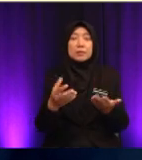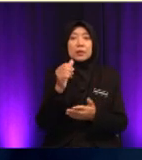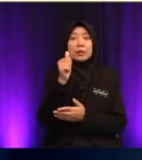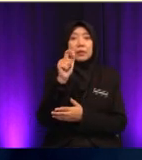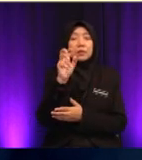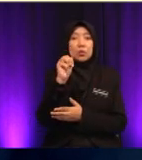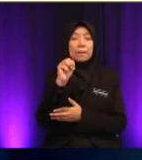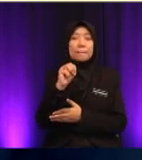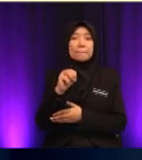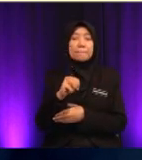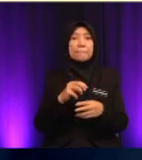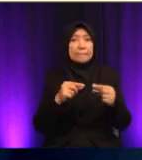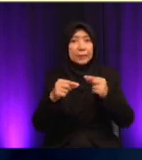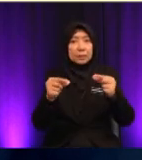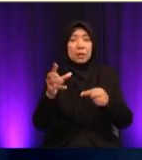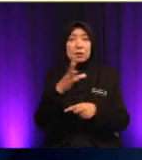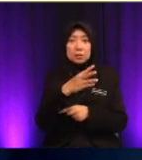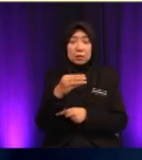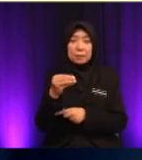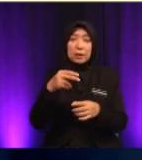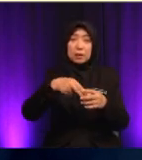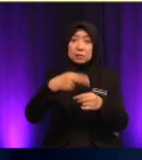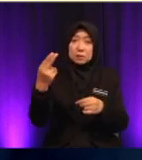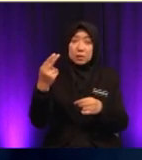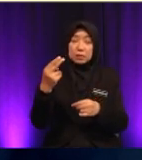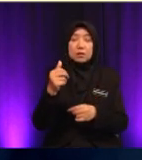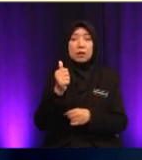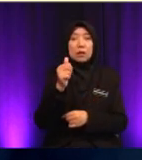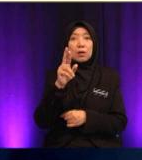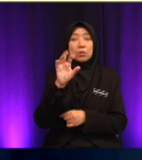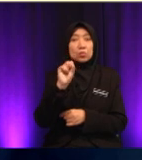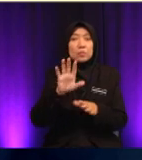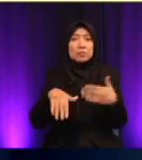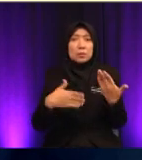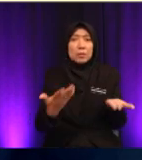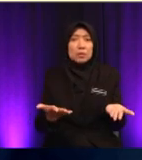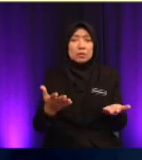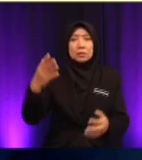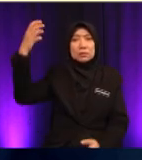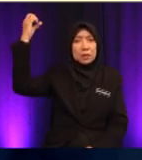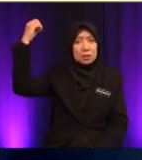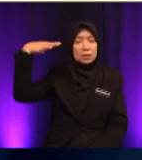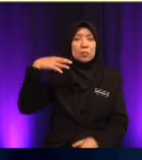memancarkan elektron maka hasil arus Oke Jadi macam mana bully tengoknya